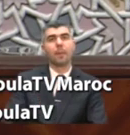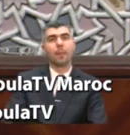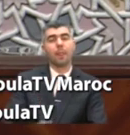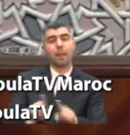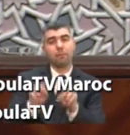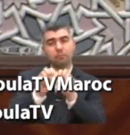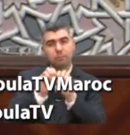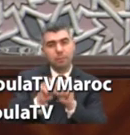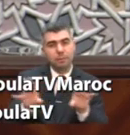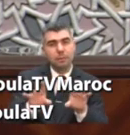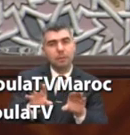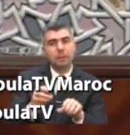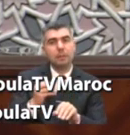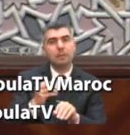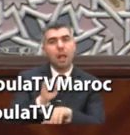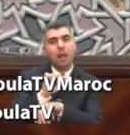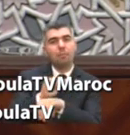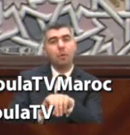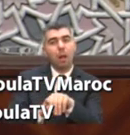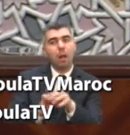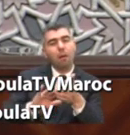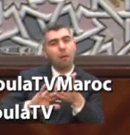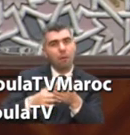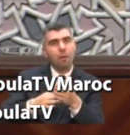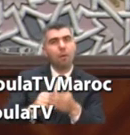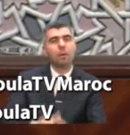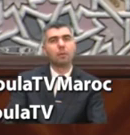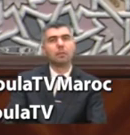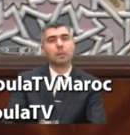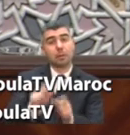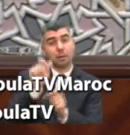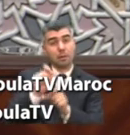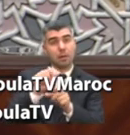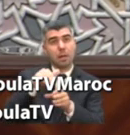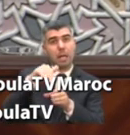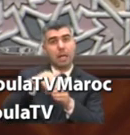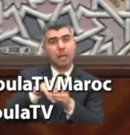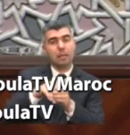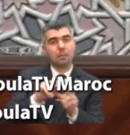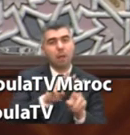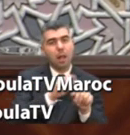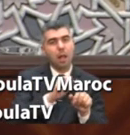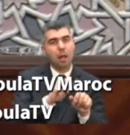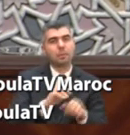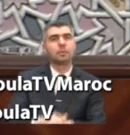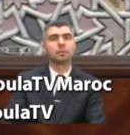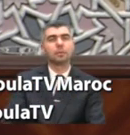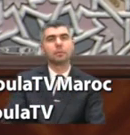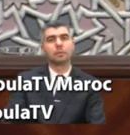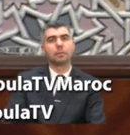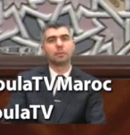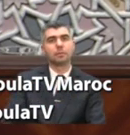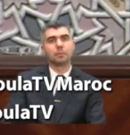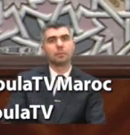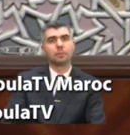توسيع نطاق التغطيه الصحيه للسيدات والساده النواب المحترمين من فريق التجمع الدستوري. تفضلي السيده النائبه